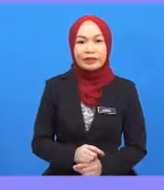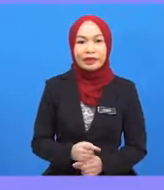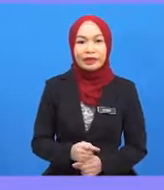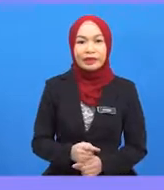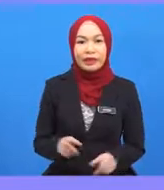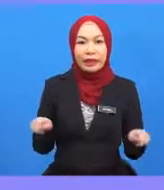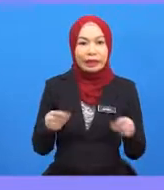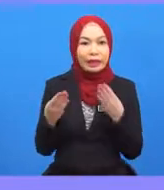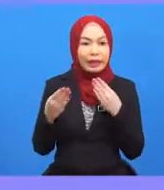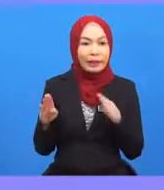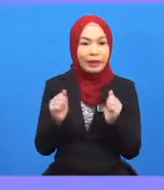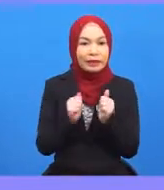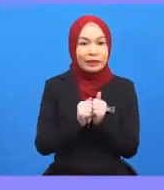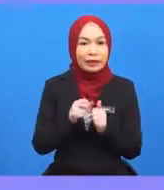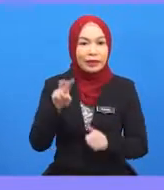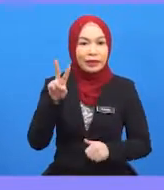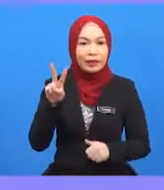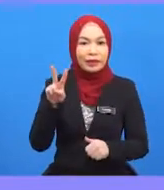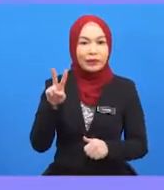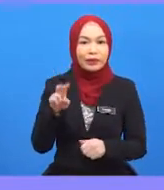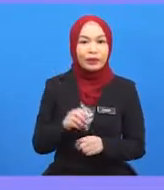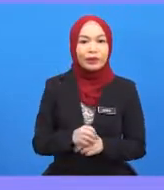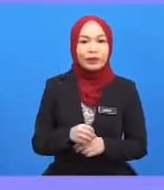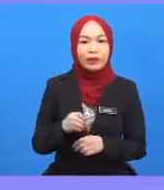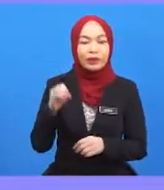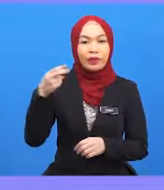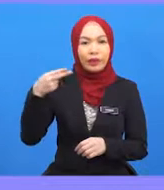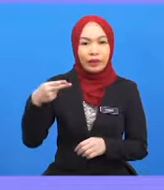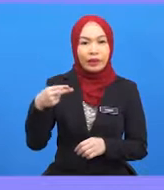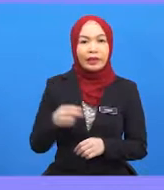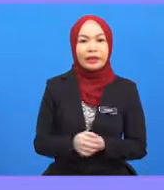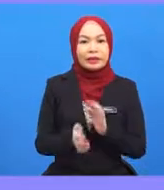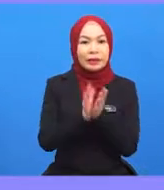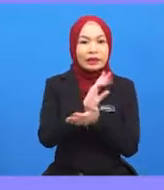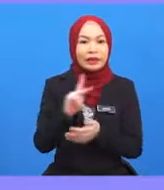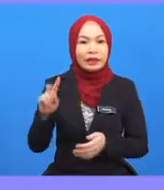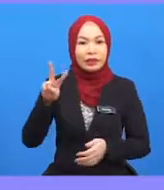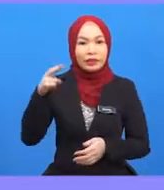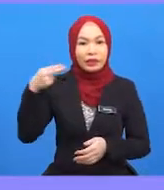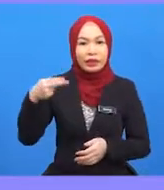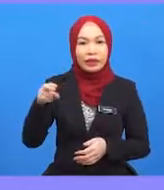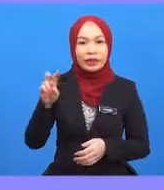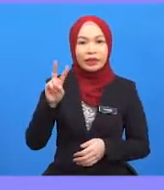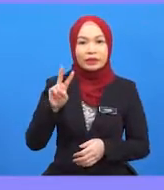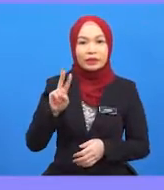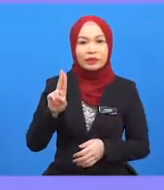2 mol ion hidroksida menghasilkan 2 mol air.